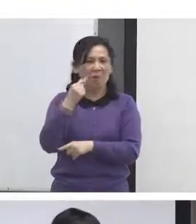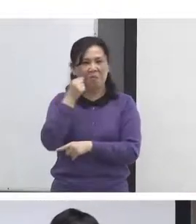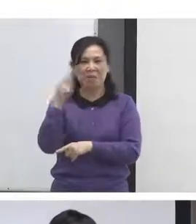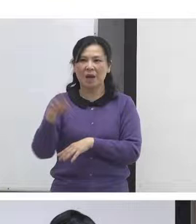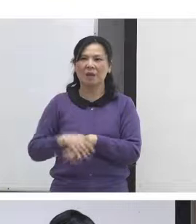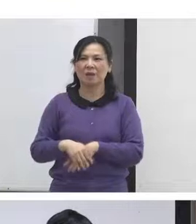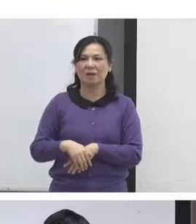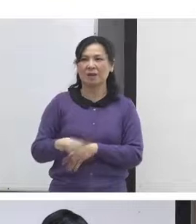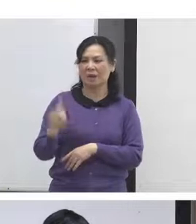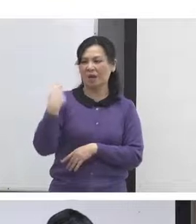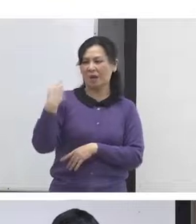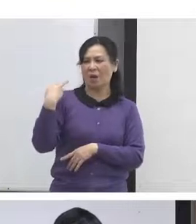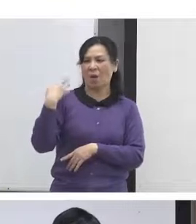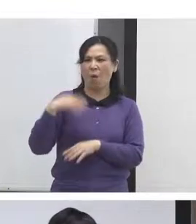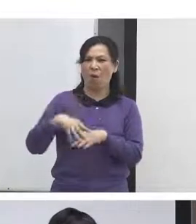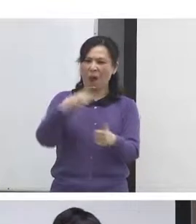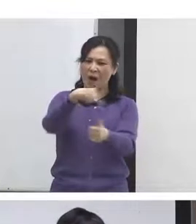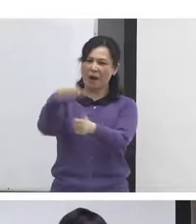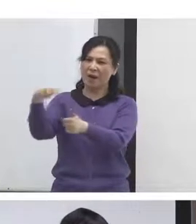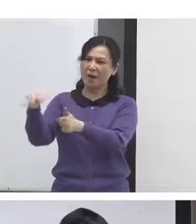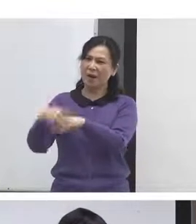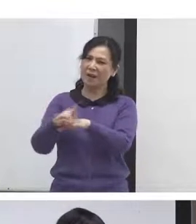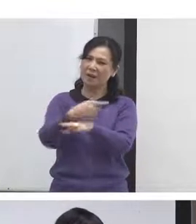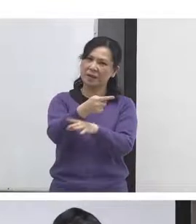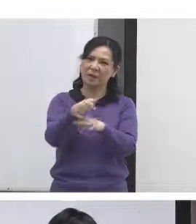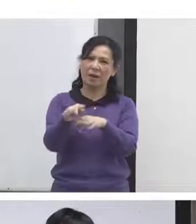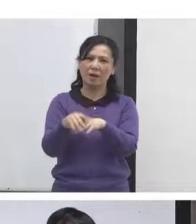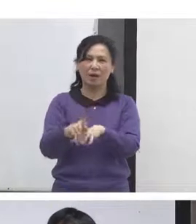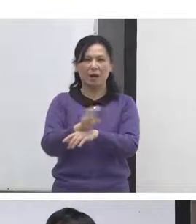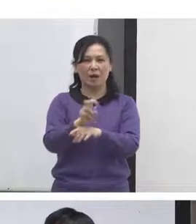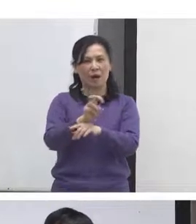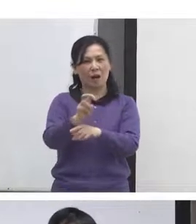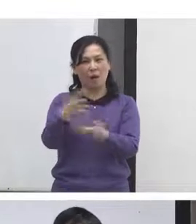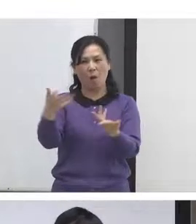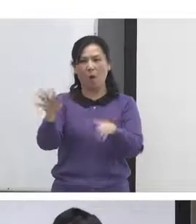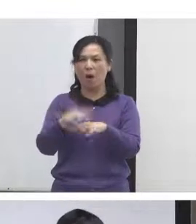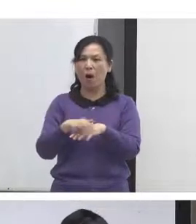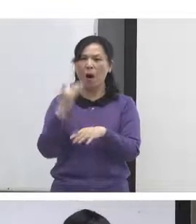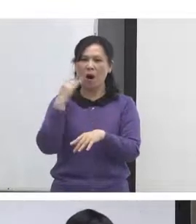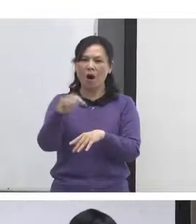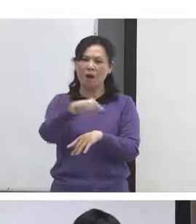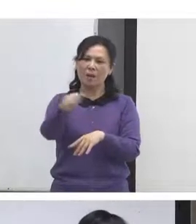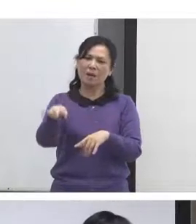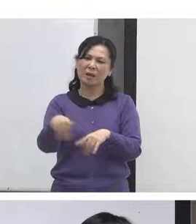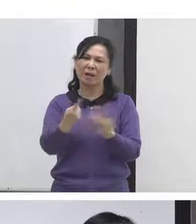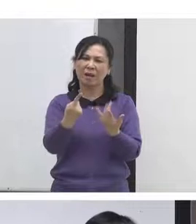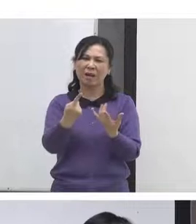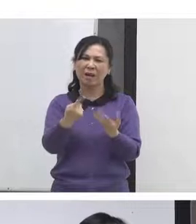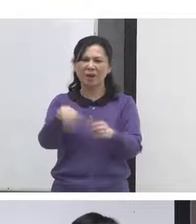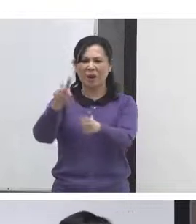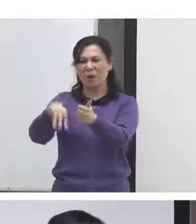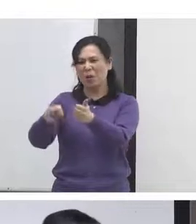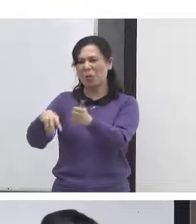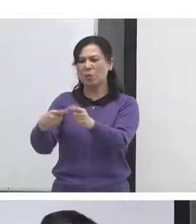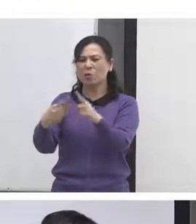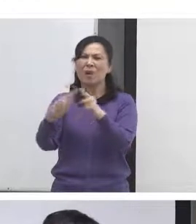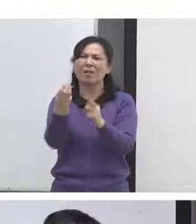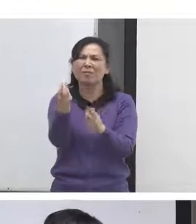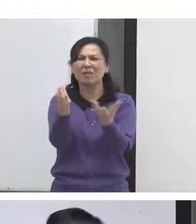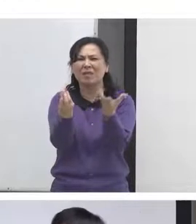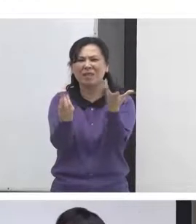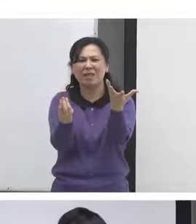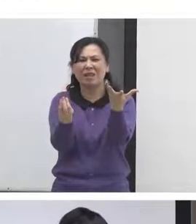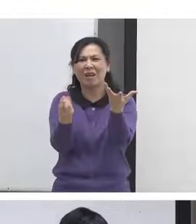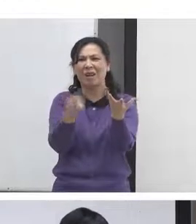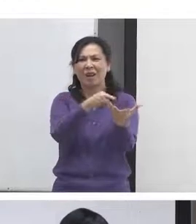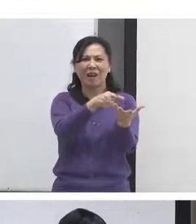十堂课，可能面对公务员也有两三百、三四百个。可是，在广大公务员中，那可能不到百分之一，不到甚至不到千分之一。那所以这